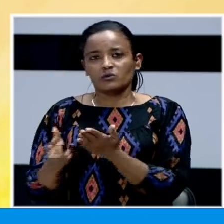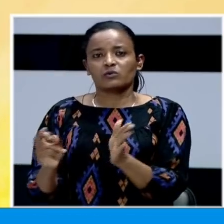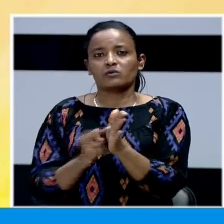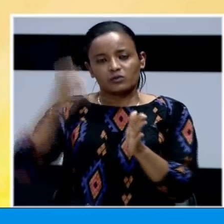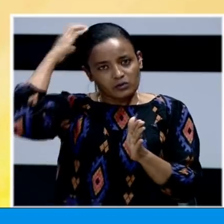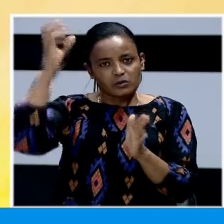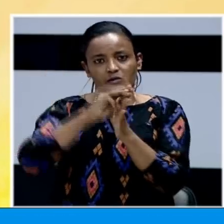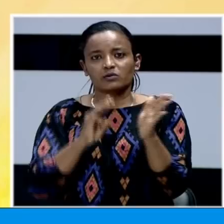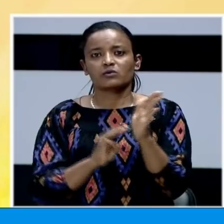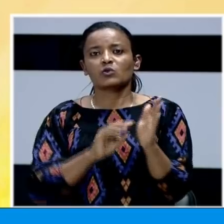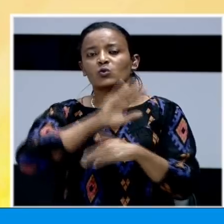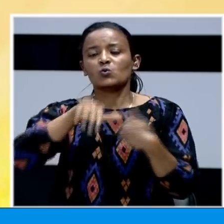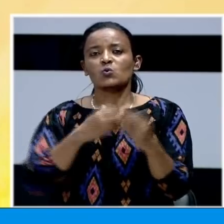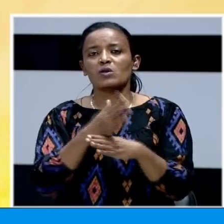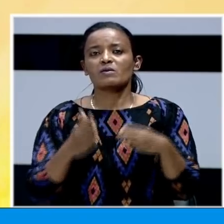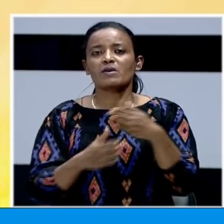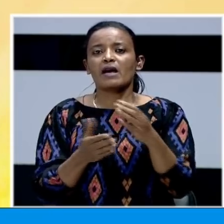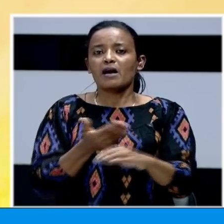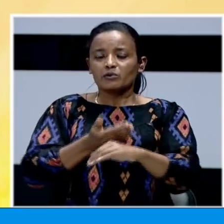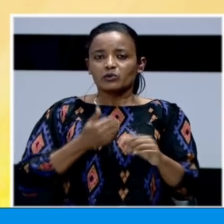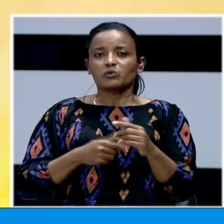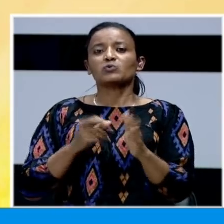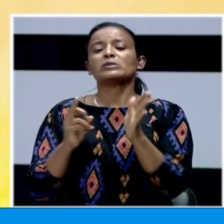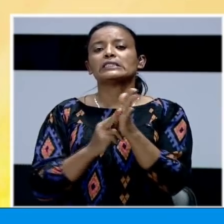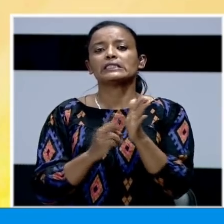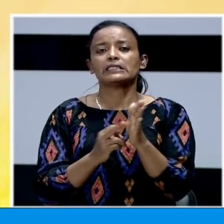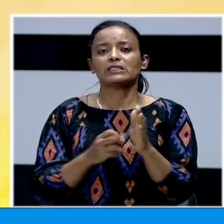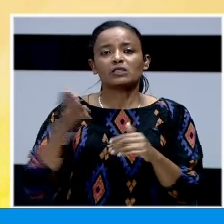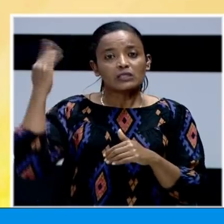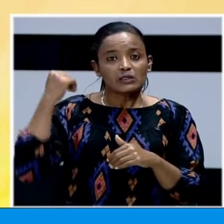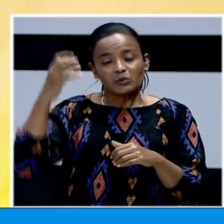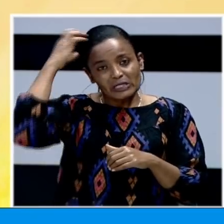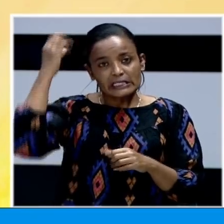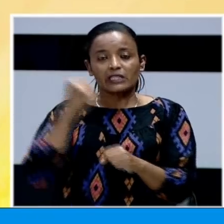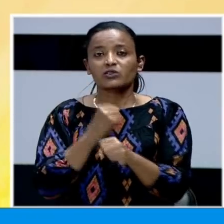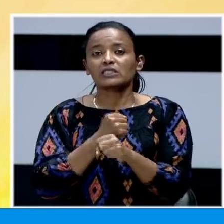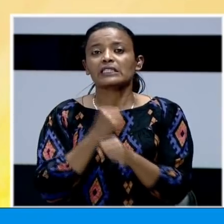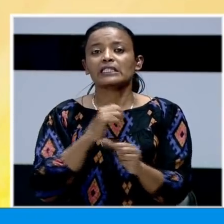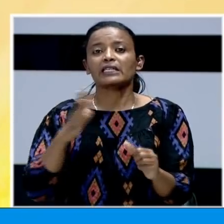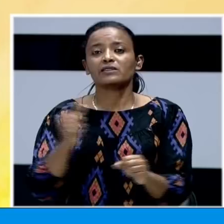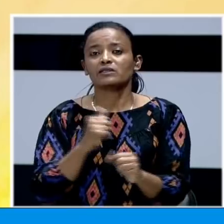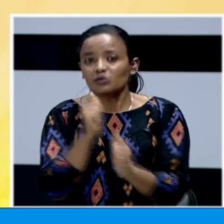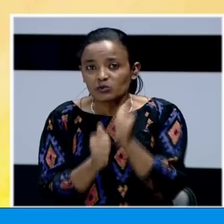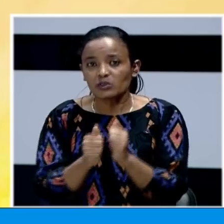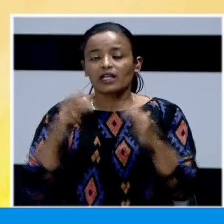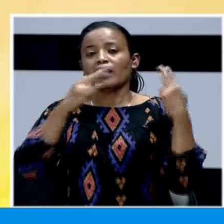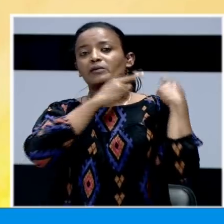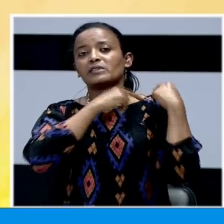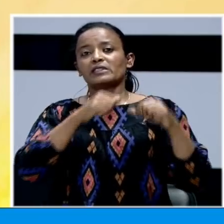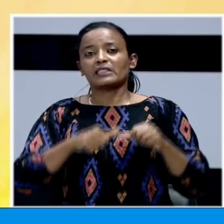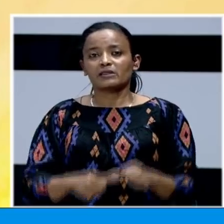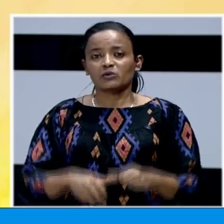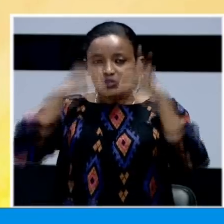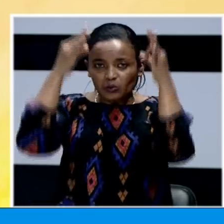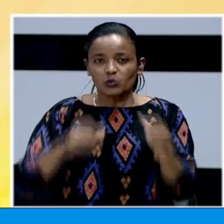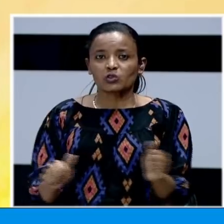መንግስታዊ ስርዓትን ከምኡውን ኩሎም ዓይነታት ኣብ ቅድሚኡ ዝጸንሑ ሕግታትን ንቡር ናይ መንግስታዊ ኣሰራርሓታትን ብምጥሓስ ኣብ ስልጣን ንምጽናሕ ካብ